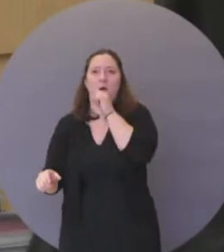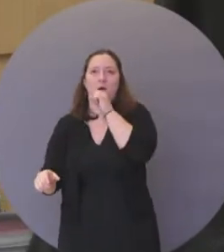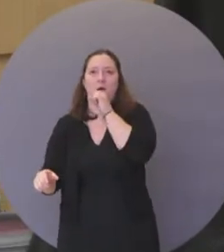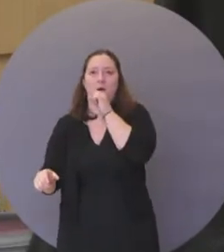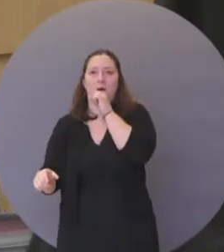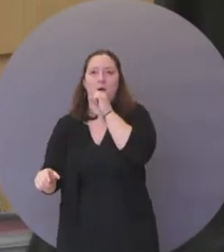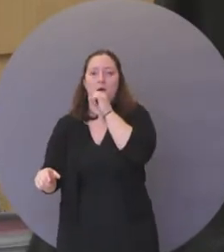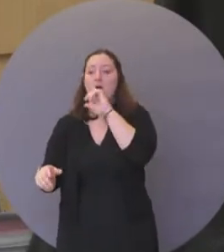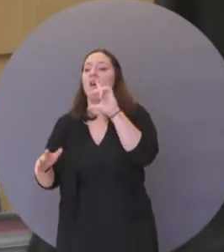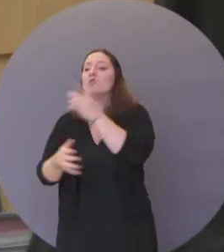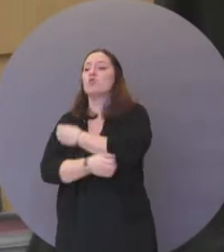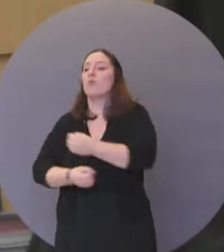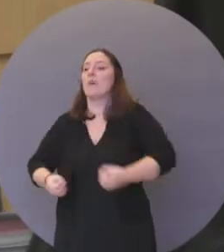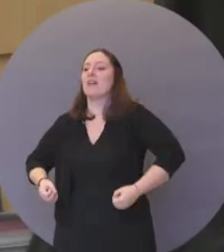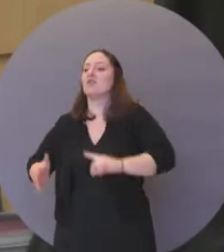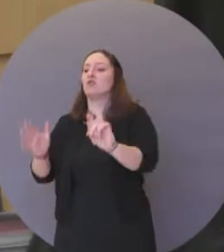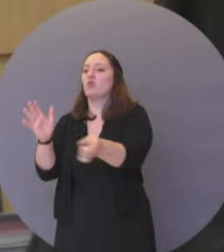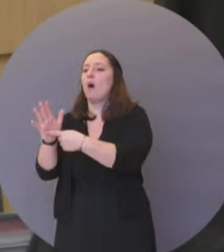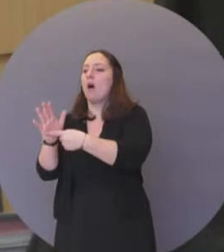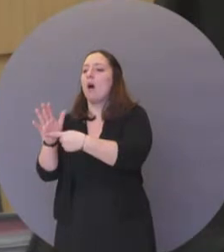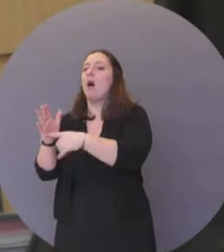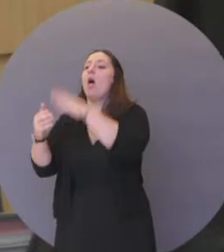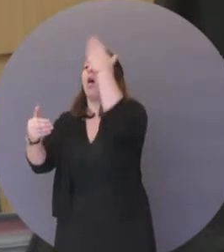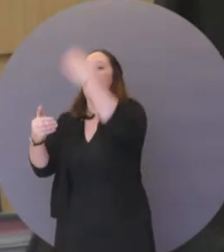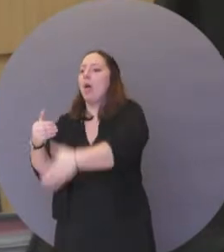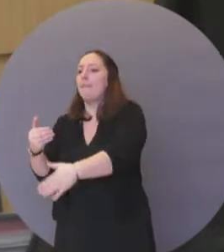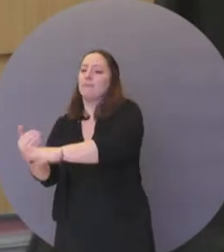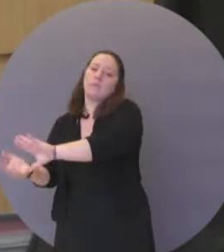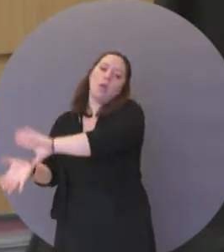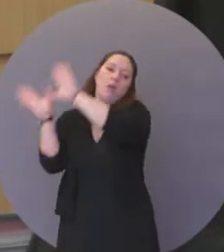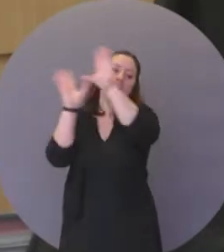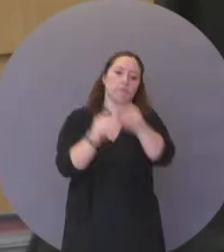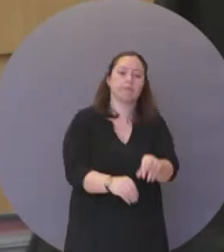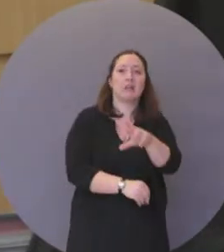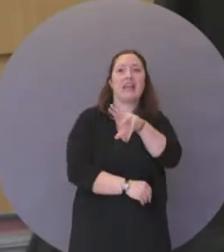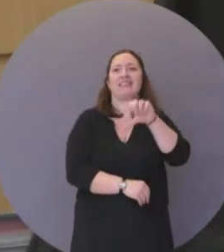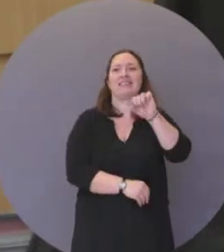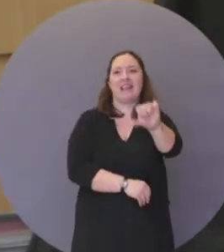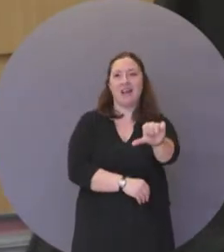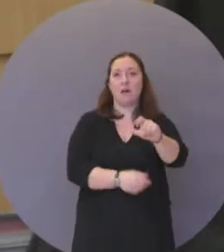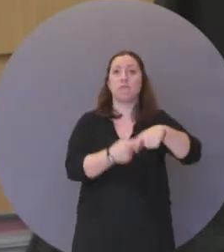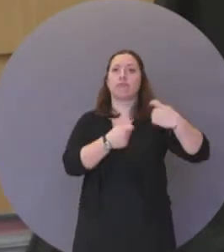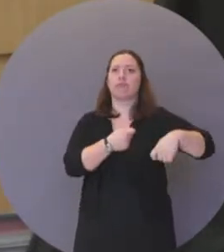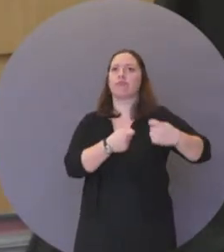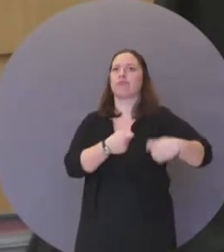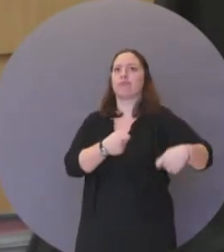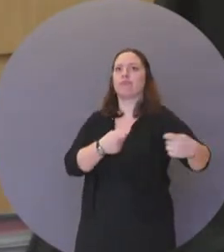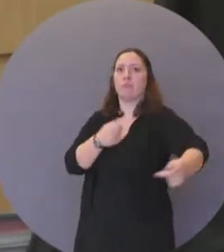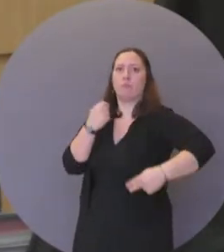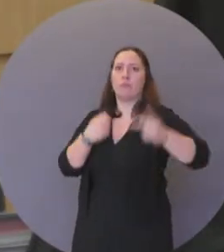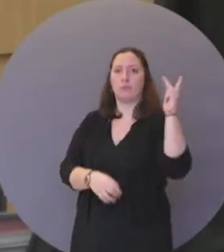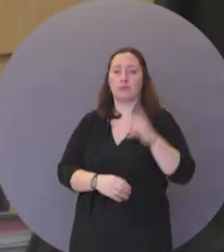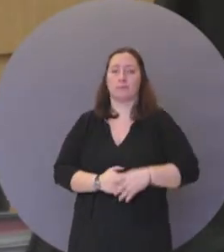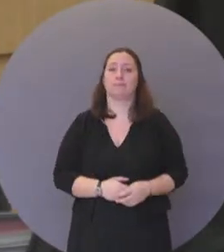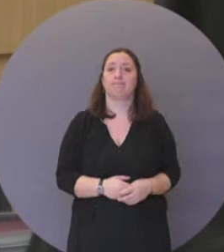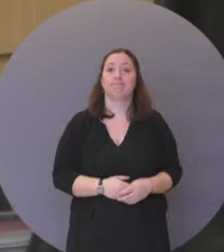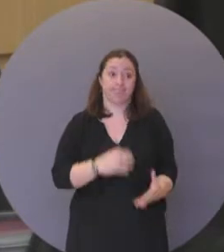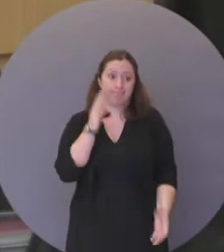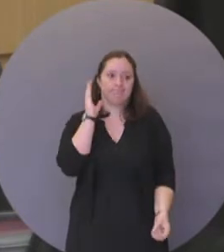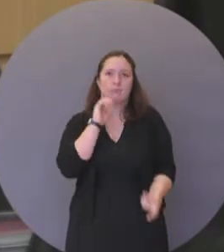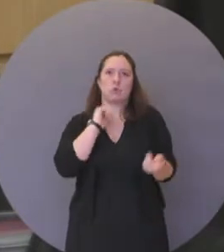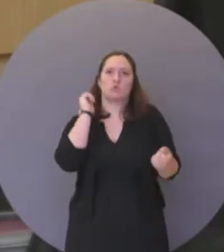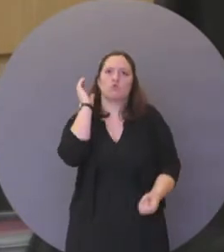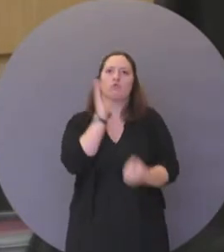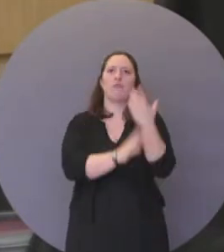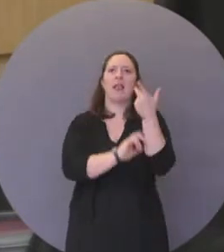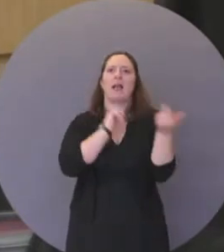droit vers le RSA auquel malheureusement il resteront plus longtemps cette nouvelle réforme de l'assurance